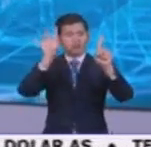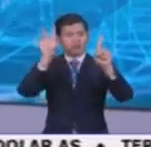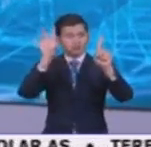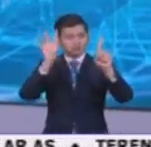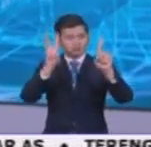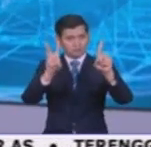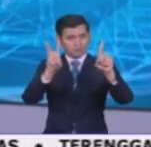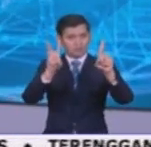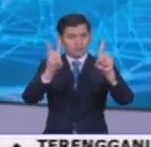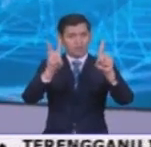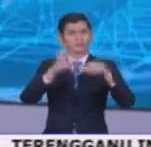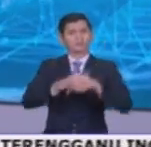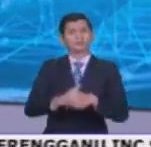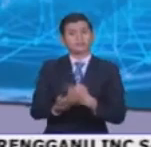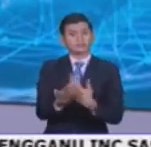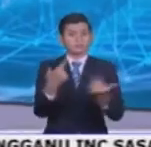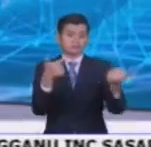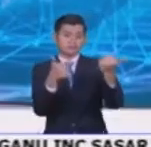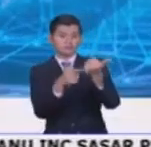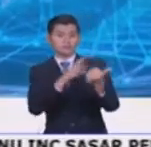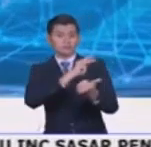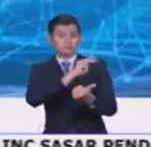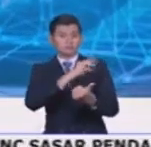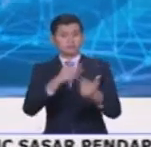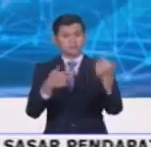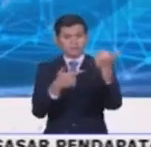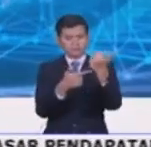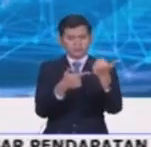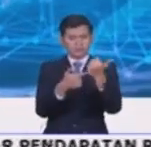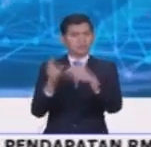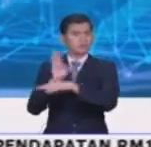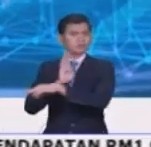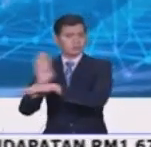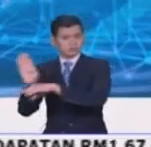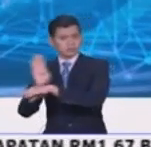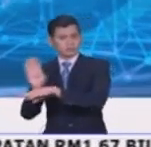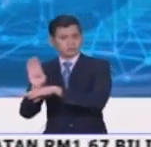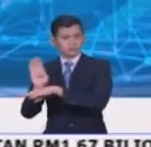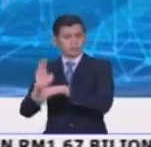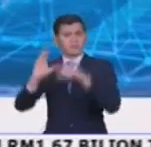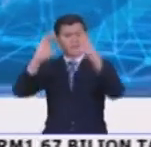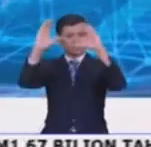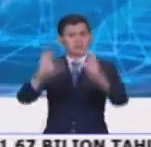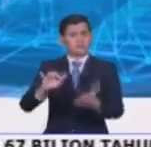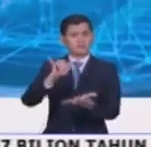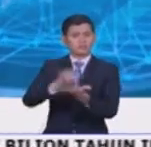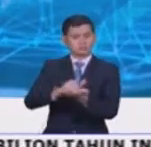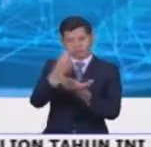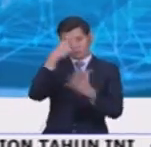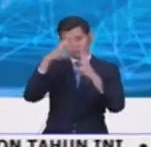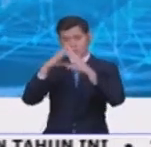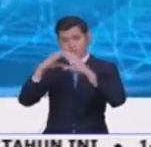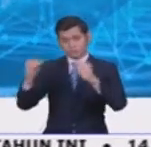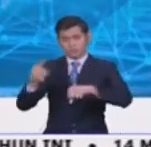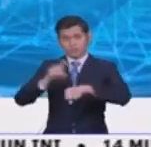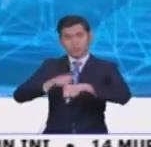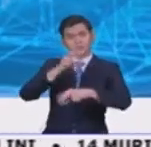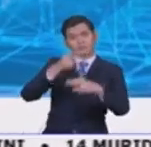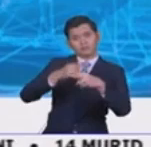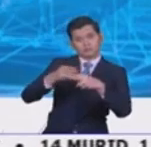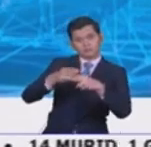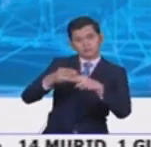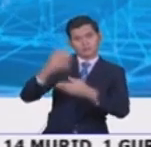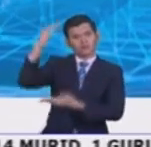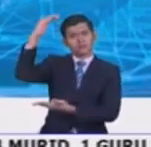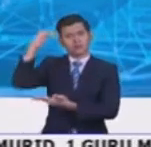Ehwal Pengguna Dato' Rasul Wahid berkata langkah berkenaan adalah sebagai alternatif penyelesaian jangka pendek kekurangan bekalan